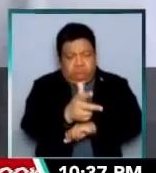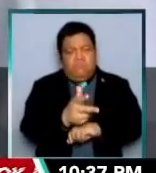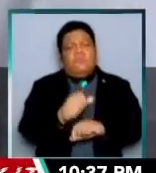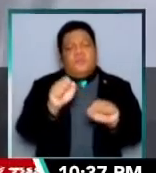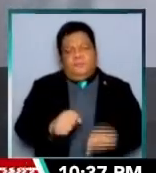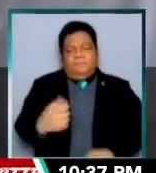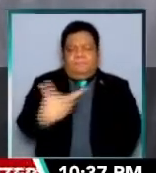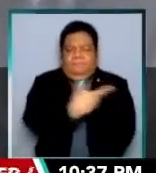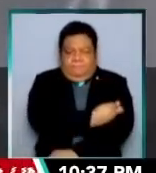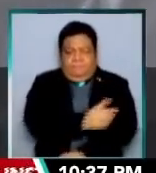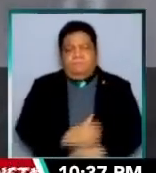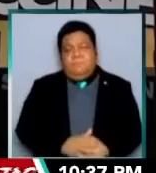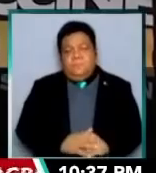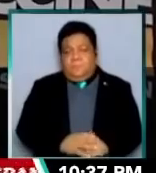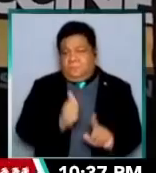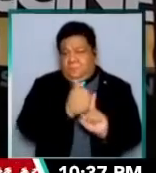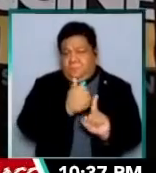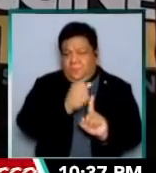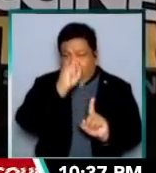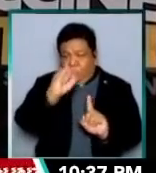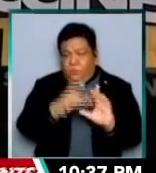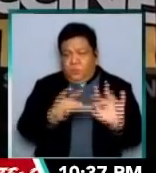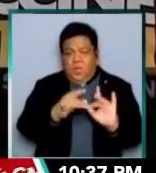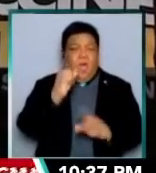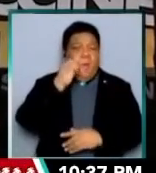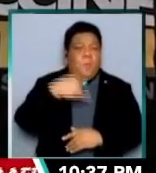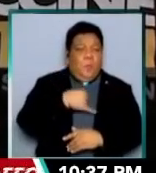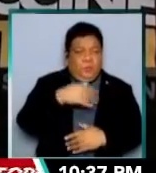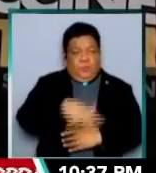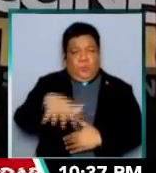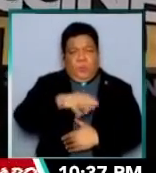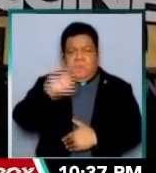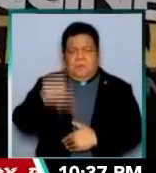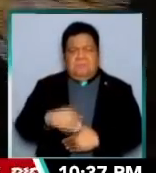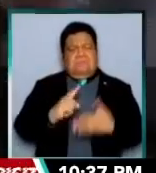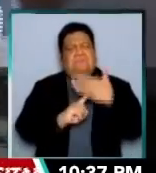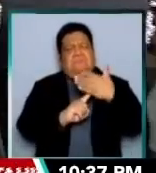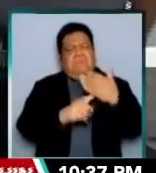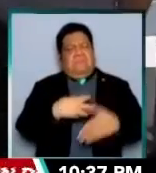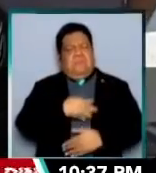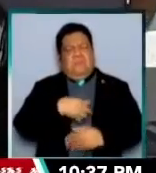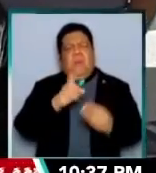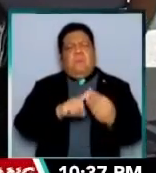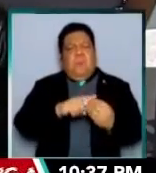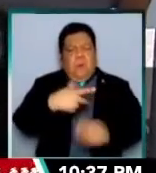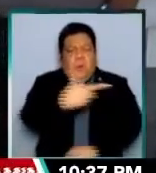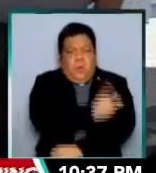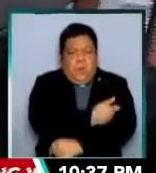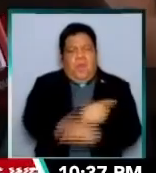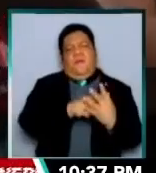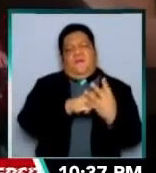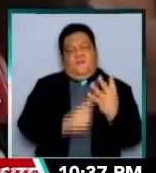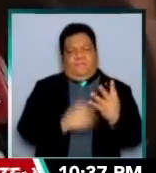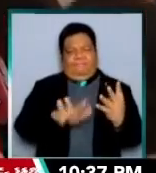yun. Kwento ni Moreno, may mga nagrally kahapon sa Maynila kontra sa pagbabakuna. 4 na tao raw ang nakulong at nakasuhan dahil